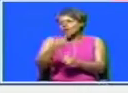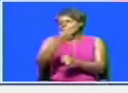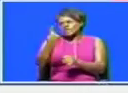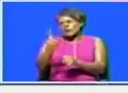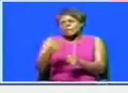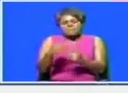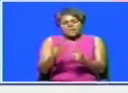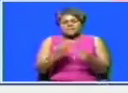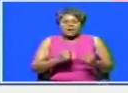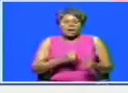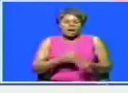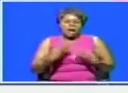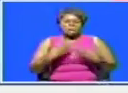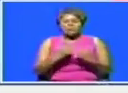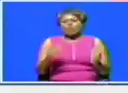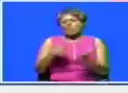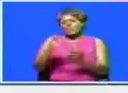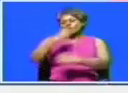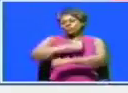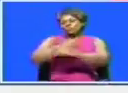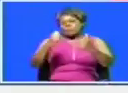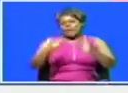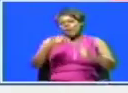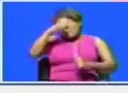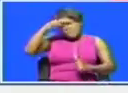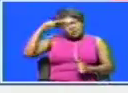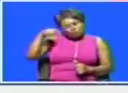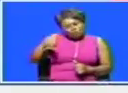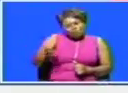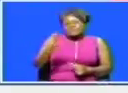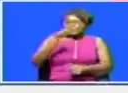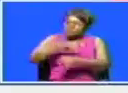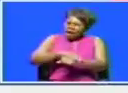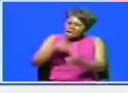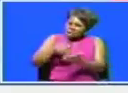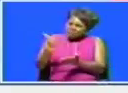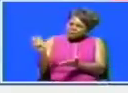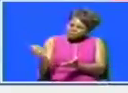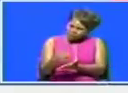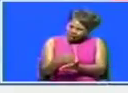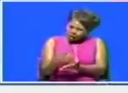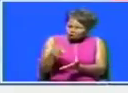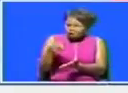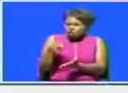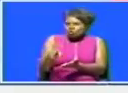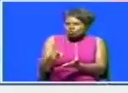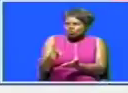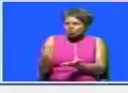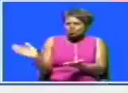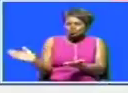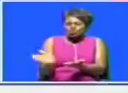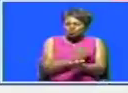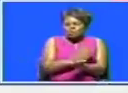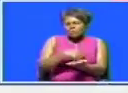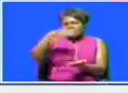huzuni moyoni? Eti sijamalizwa kulipa school fees. Kisa na sababu ulipata mshahara kwa sababu ulikomeka deni kwa ba ikatanguliza uende ukalipe hiyo deni yako ya